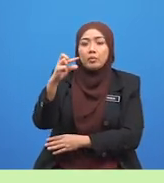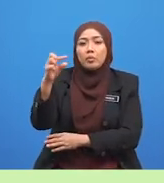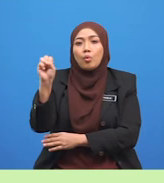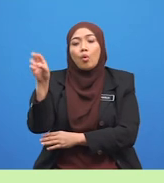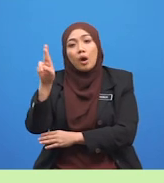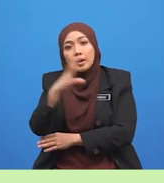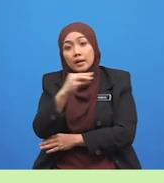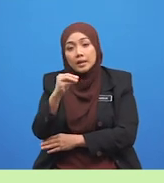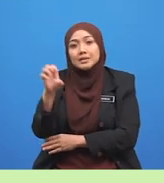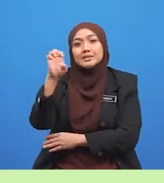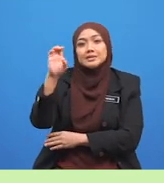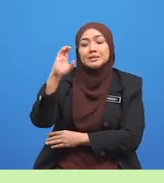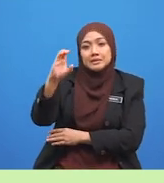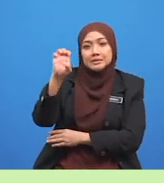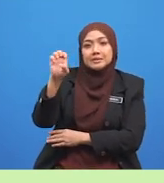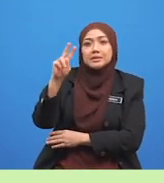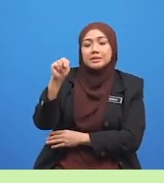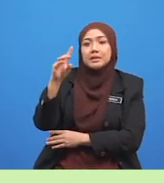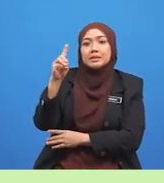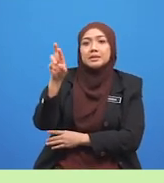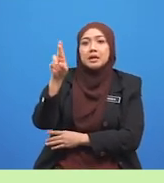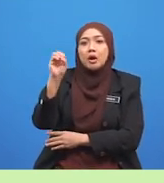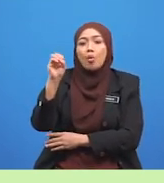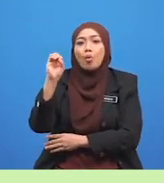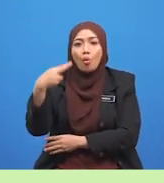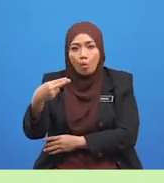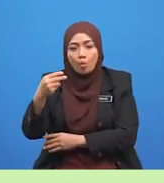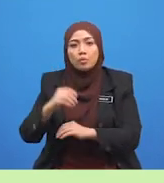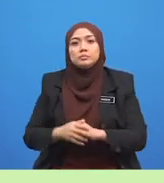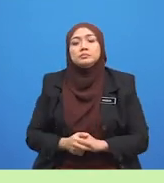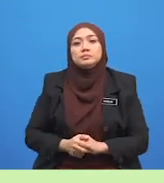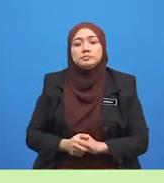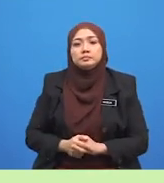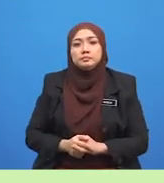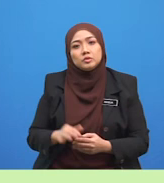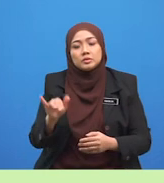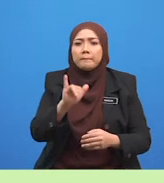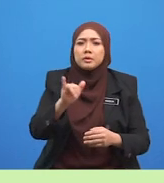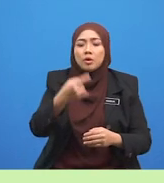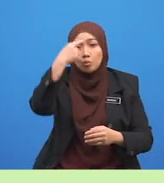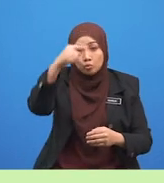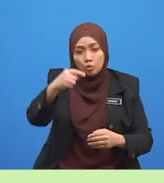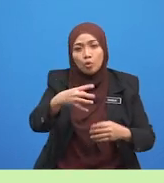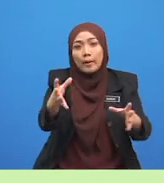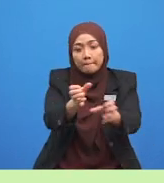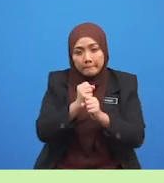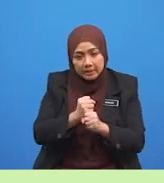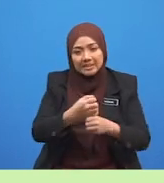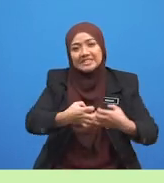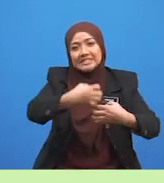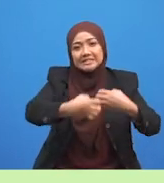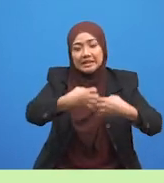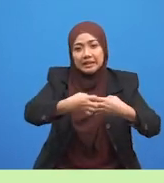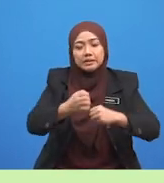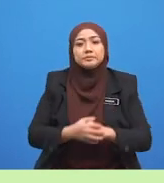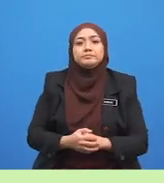Oleh itu, kepentingan Sungai Perak ialah sebagai empangan hidroelektrik. Kita terus ke negeri